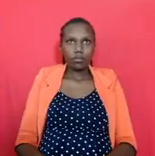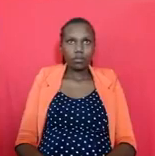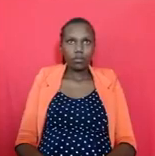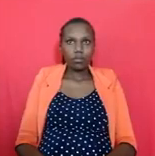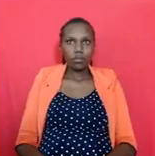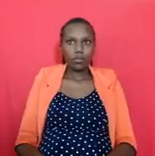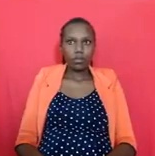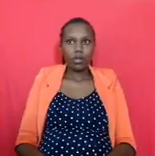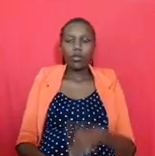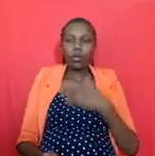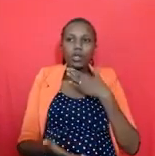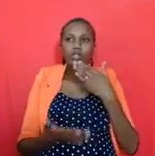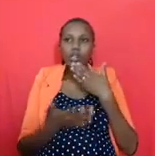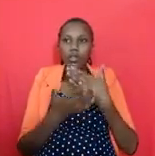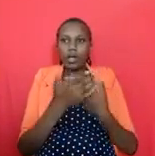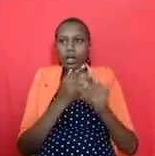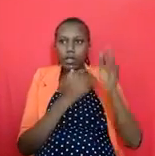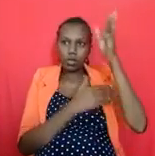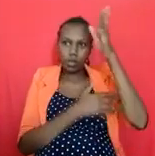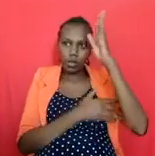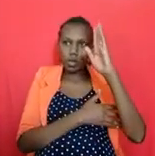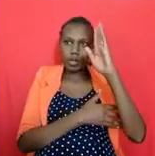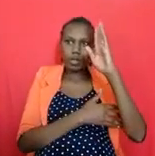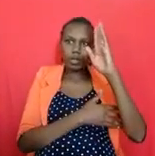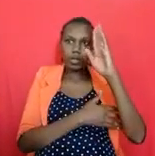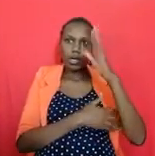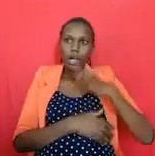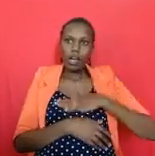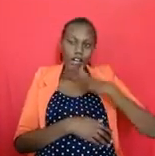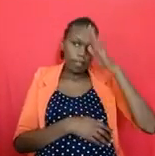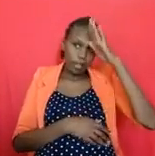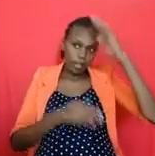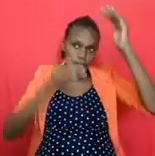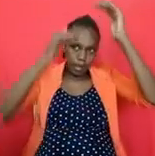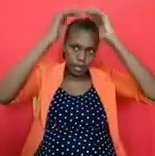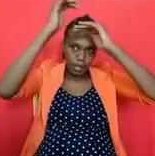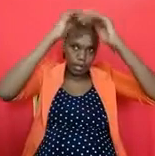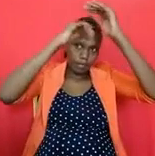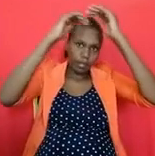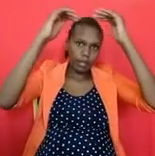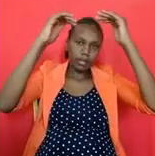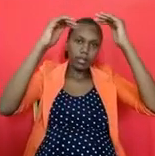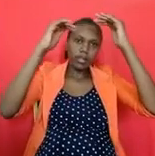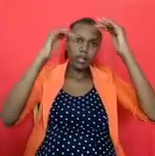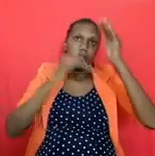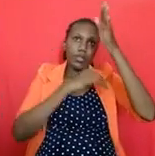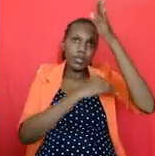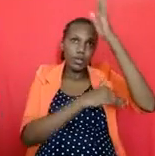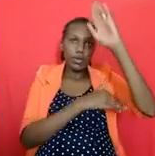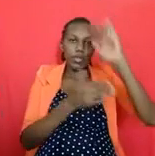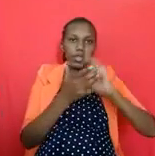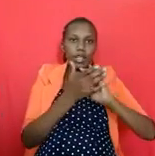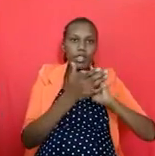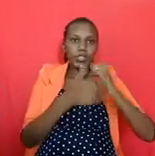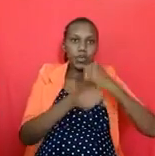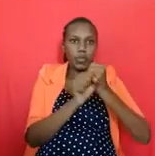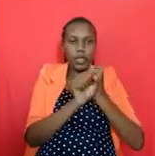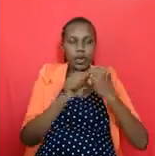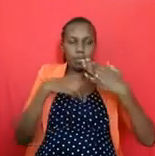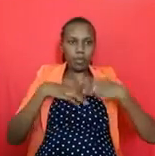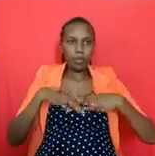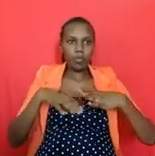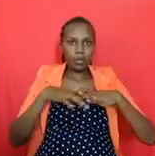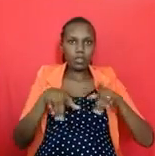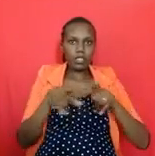last 10 years. We have been mwanya ithe witu wa iguru. We urehete ndungata ciaku